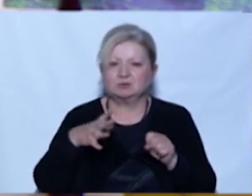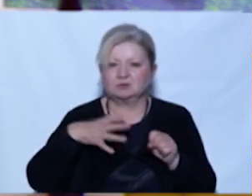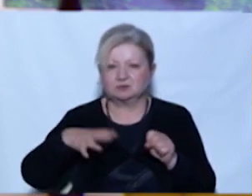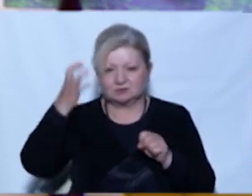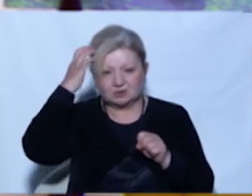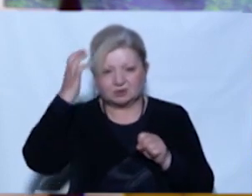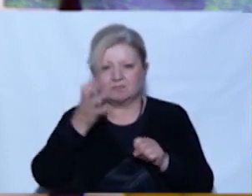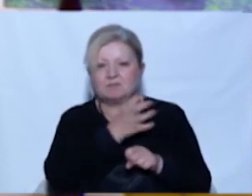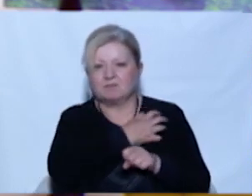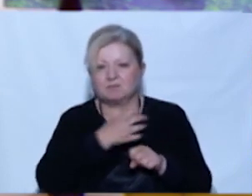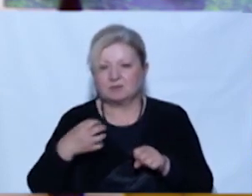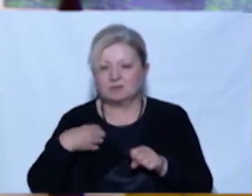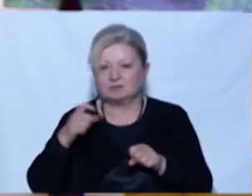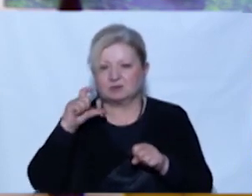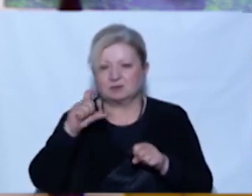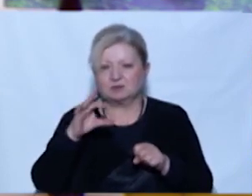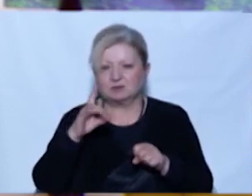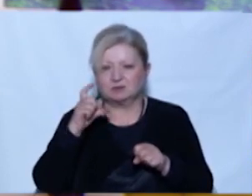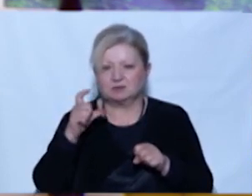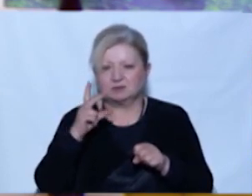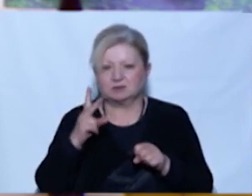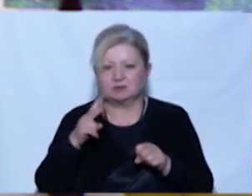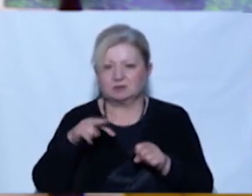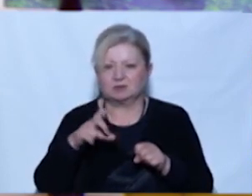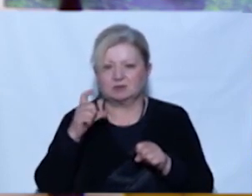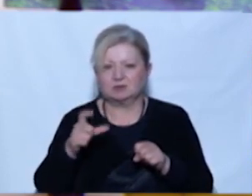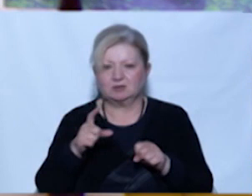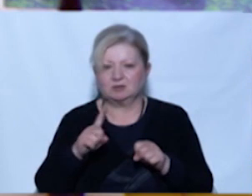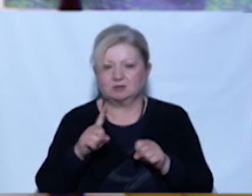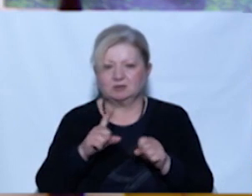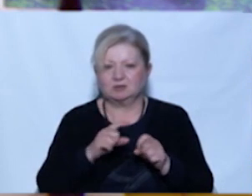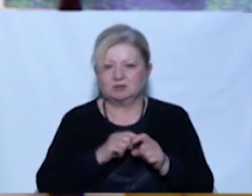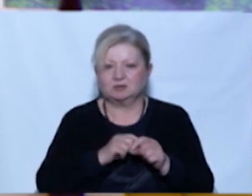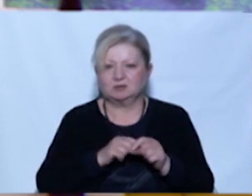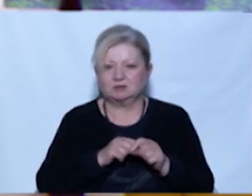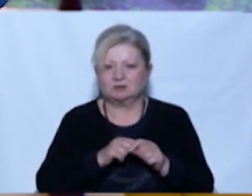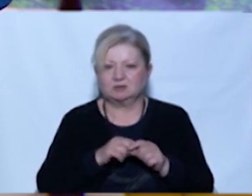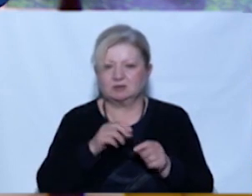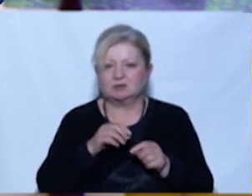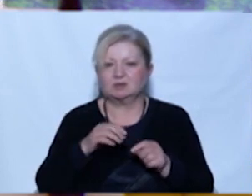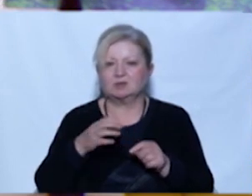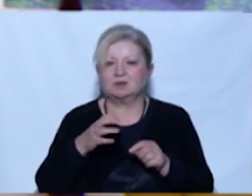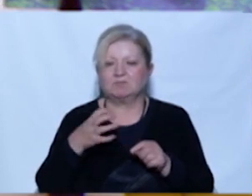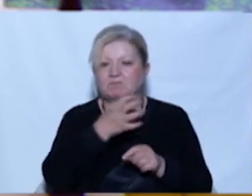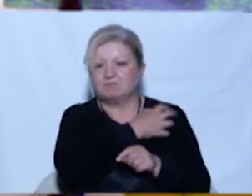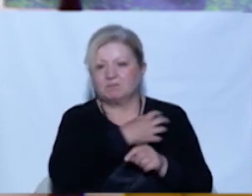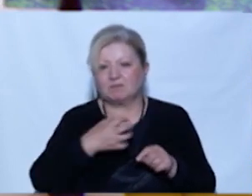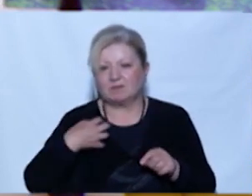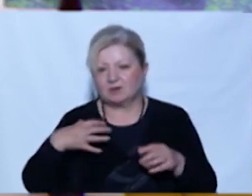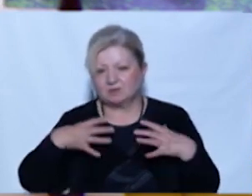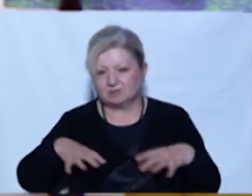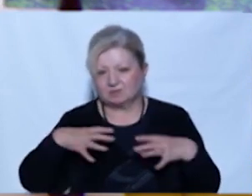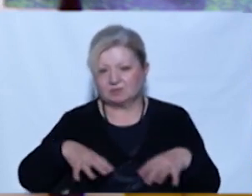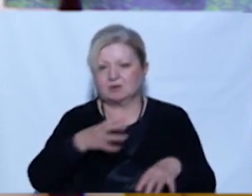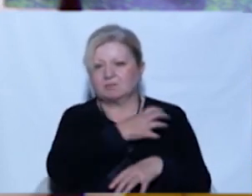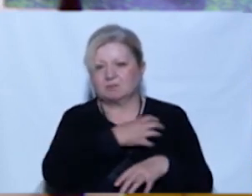ქართლკახეთის მეფე ერეკლე, აი ესეთ ტიტულატურას იძენდა. მეფე ქართლისა, მეფე